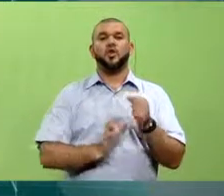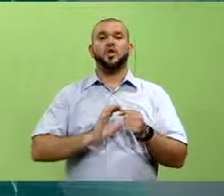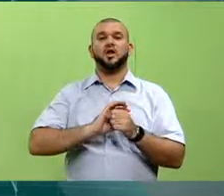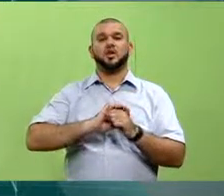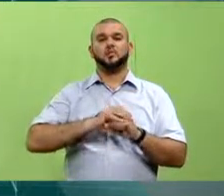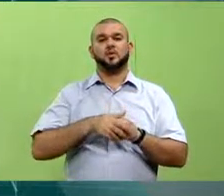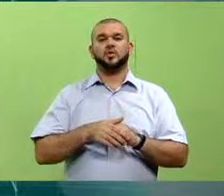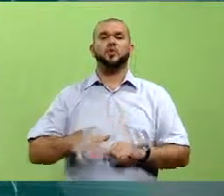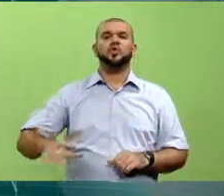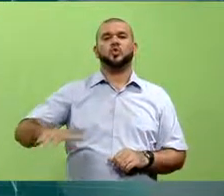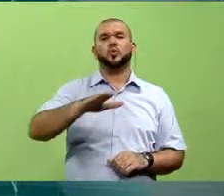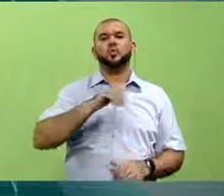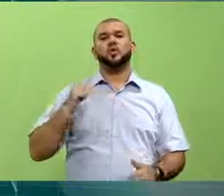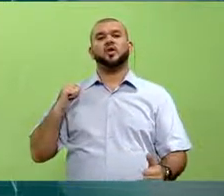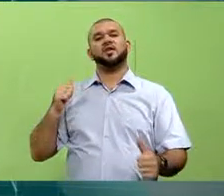hizmete açıldı.